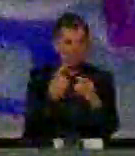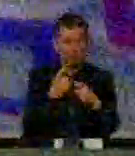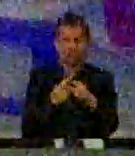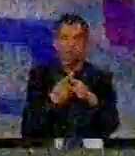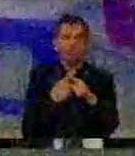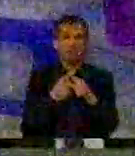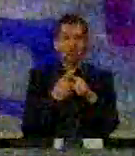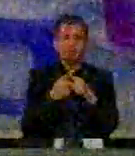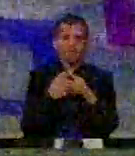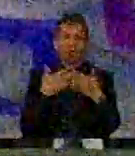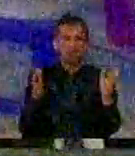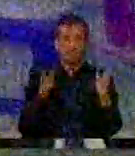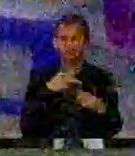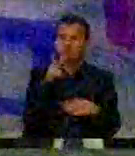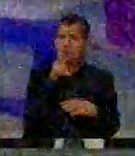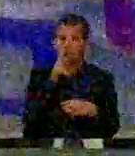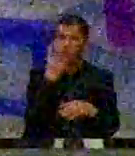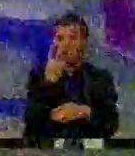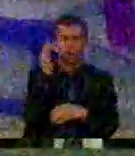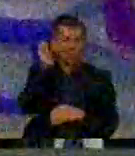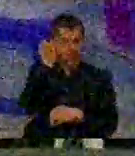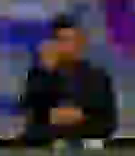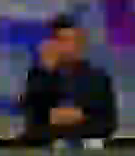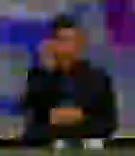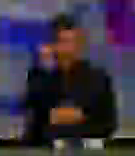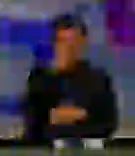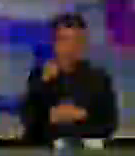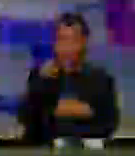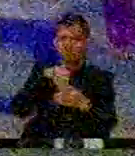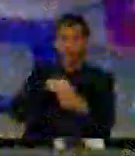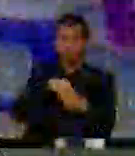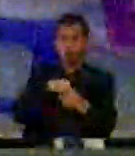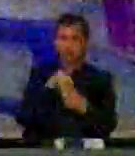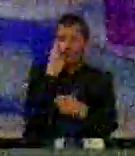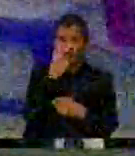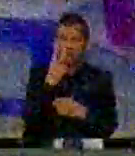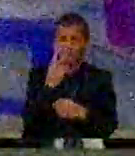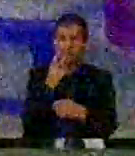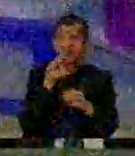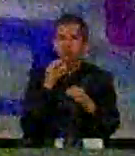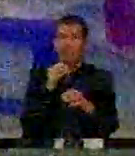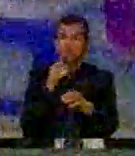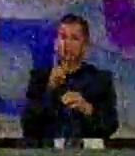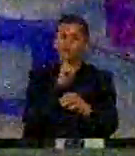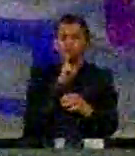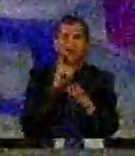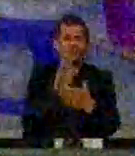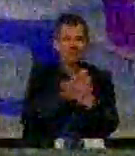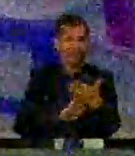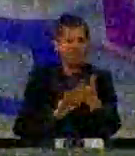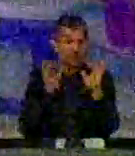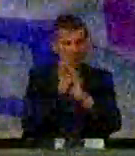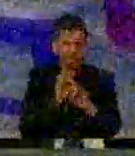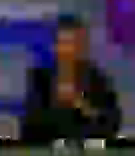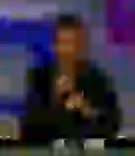publike. Këtë do ta kërkoj nga dy ministrat që ju i keni në kabinet dhe që shihet që nuk e janë nisën mbarë, domethënë me këtë veprim.